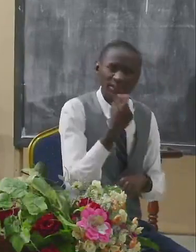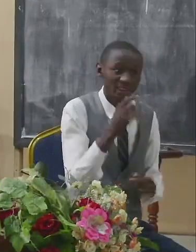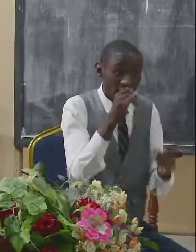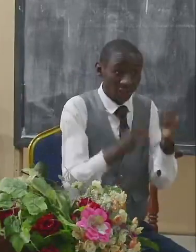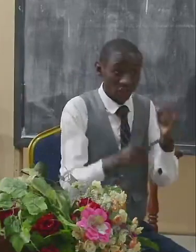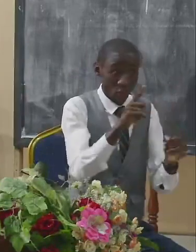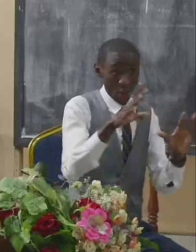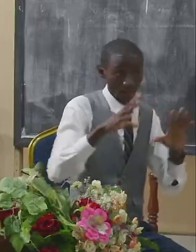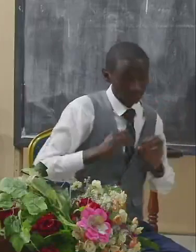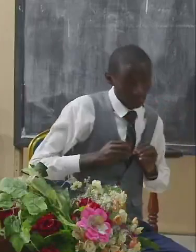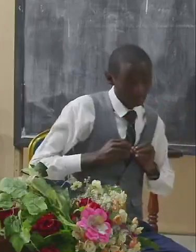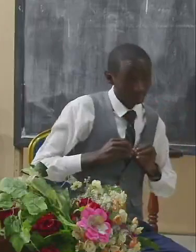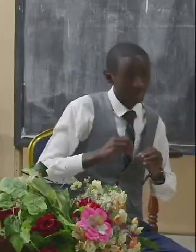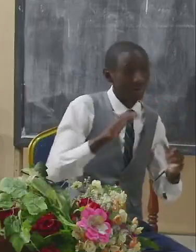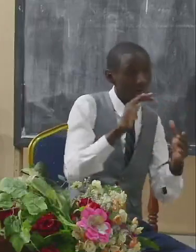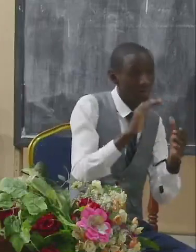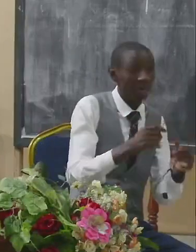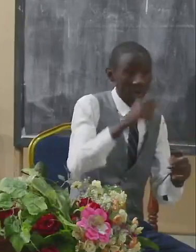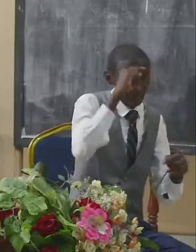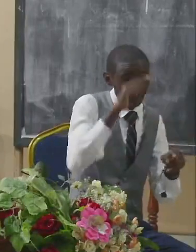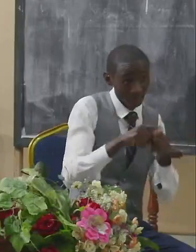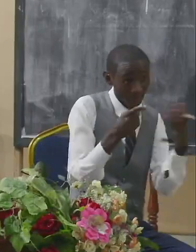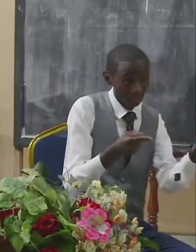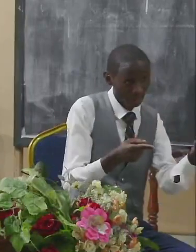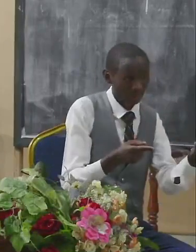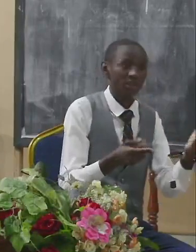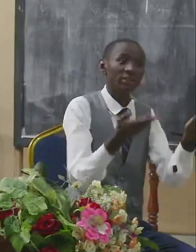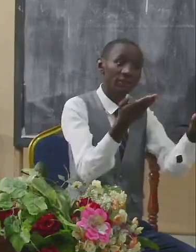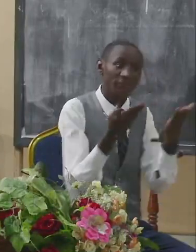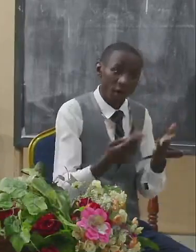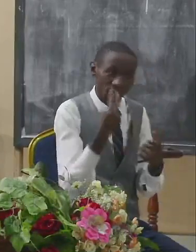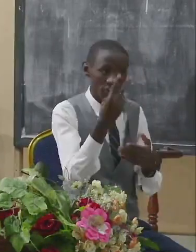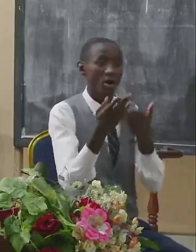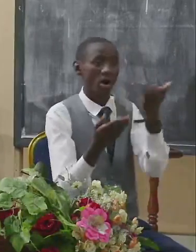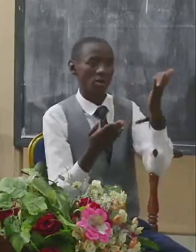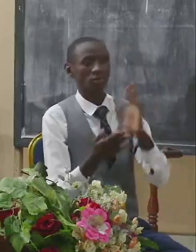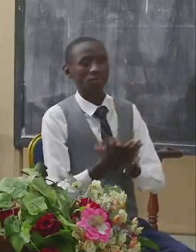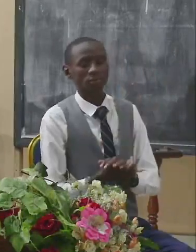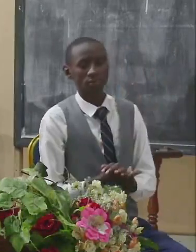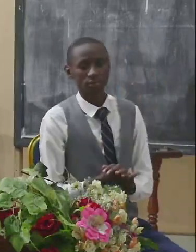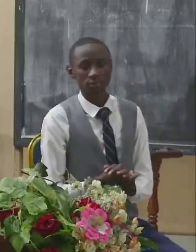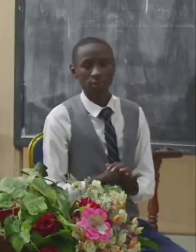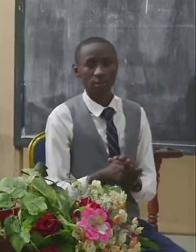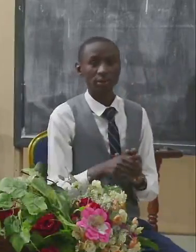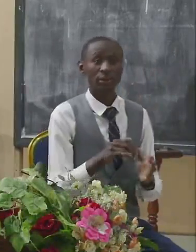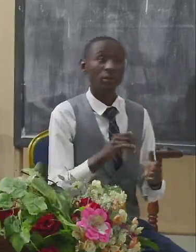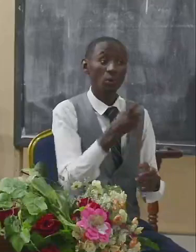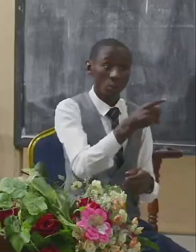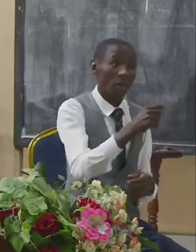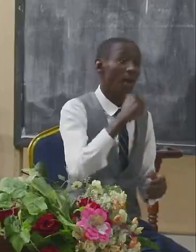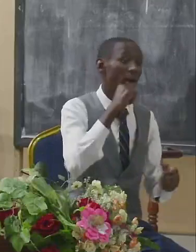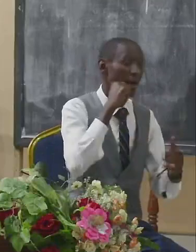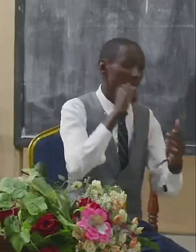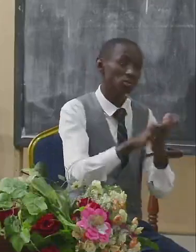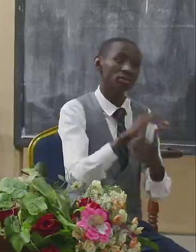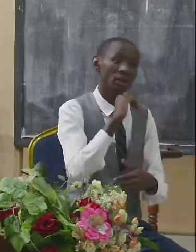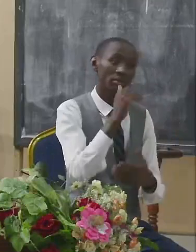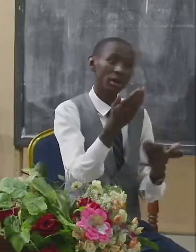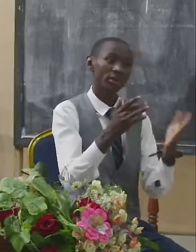tu vas voir. Tu vas mourir. Juu yeye ndoa yake iliharibika akasema ukitika tu le ndugu utakufa. Ça c'est pas l'épouse. Ule haiko bibi